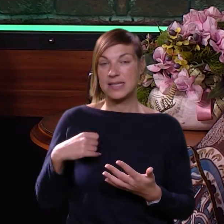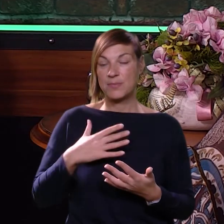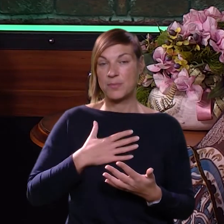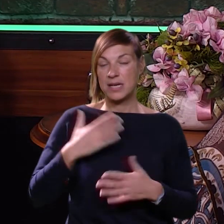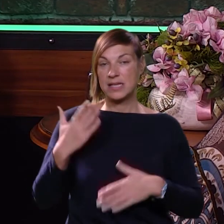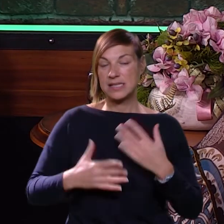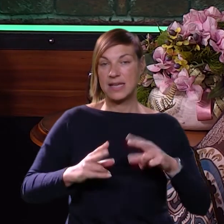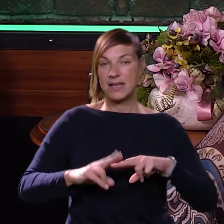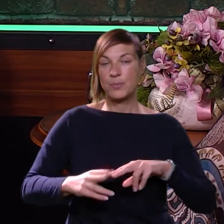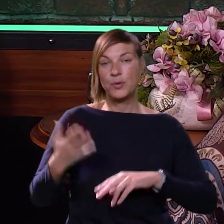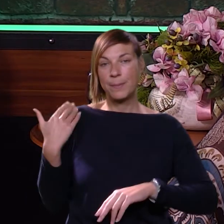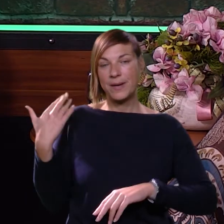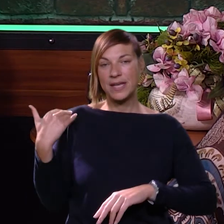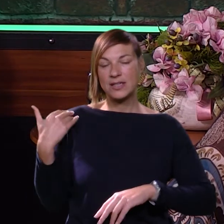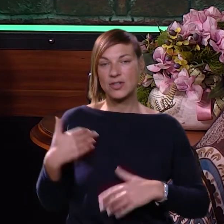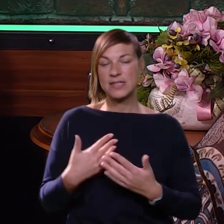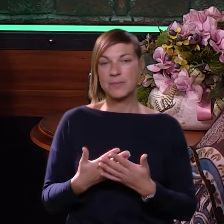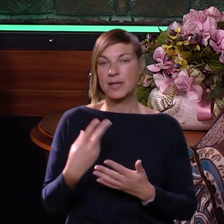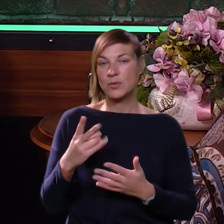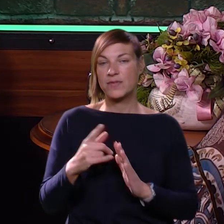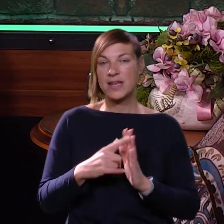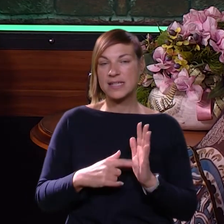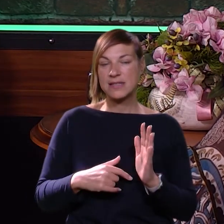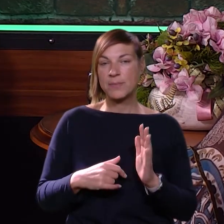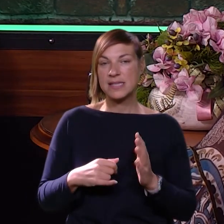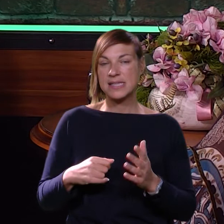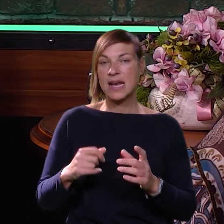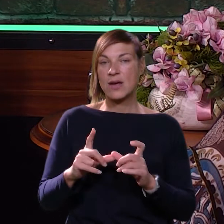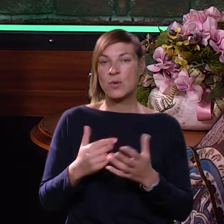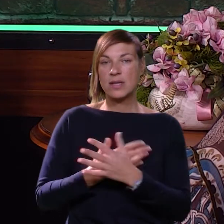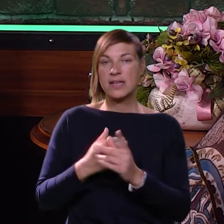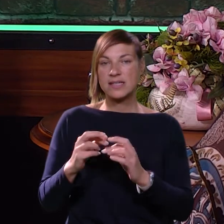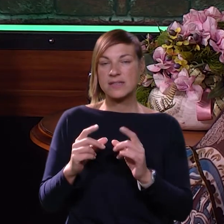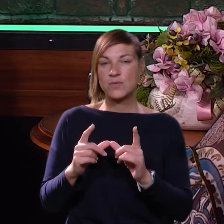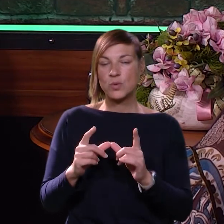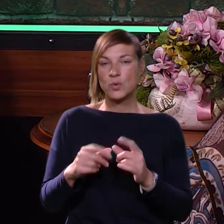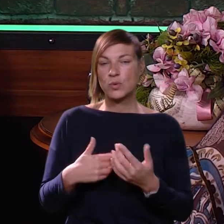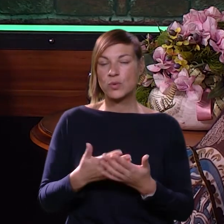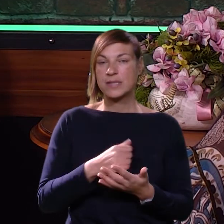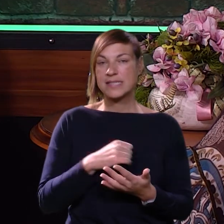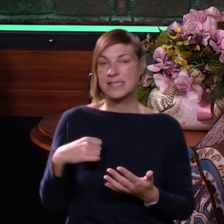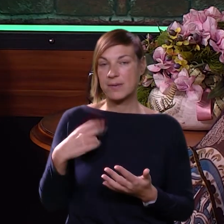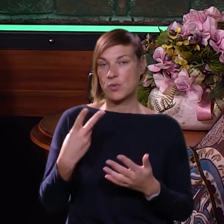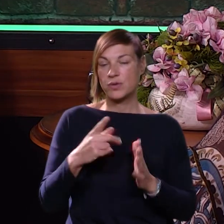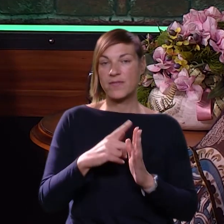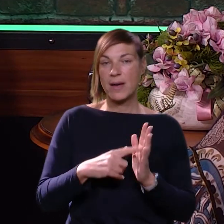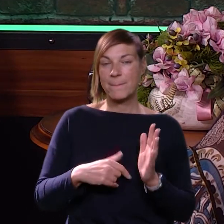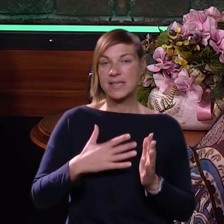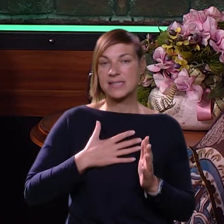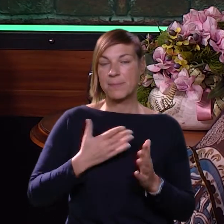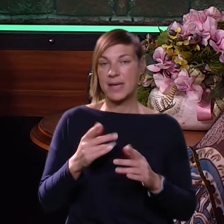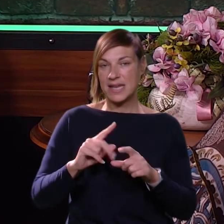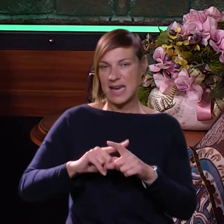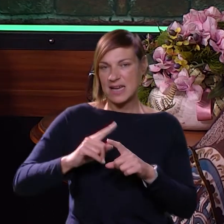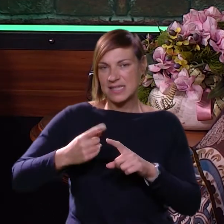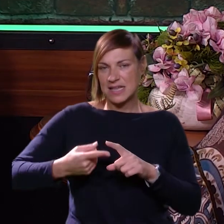pregled, ja sam zadnji put prije tog uopće bila u 12. mjesecu na ultrazvuku koji je bio dobar. Dakle, samo u 2 mjeseca